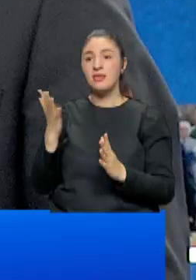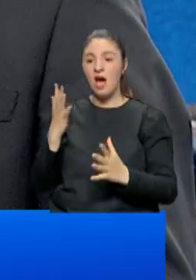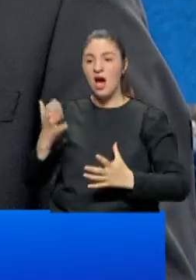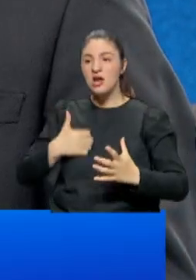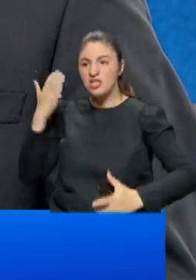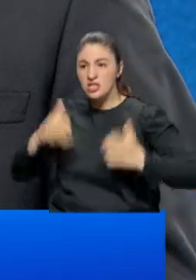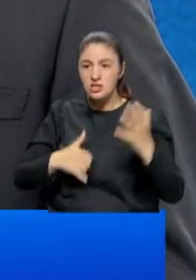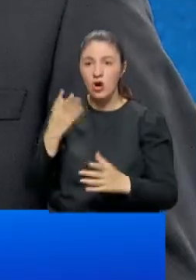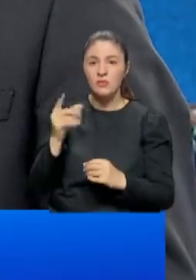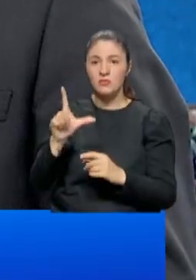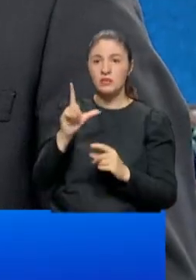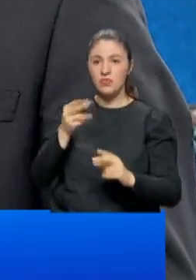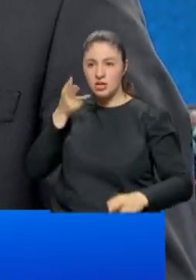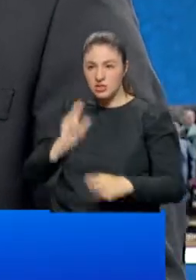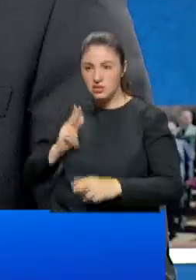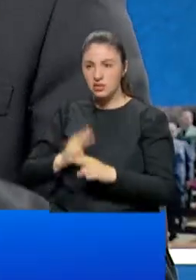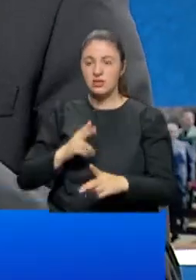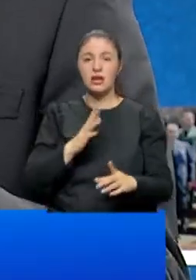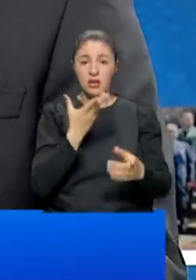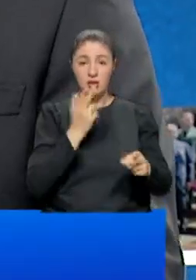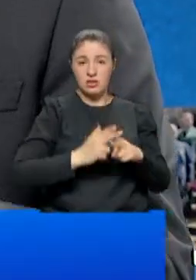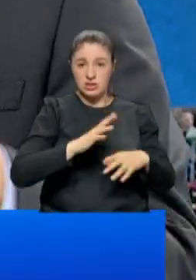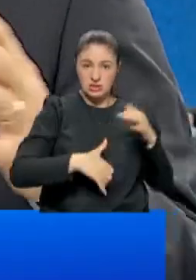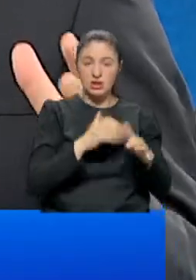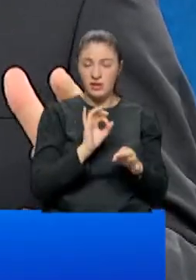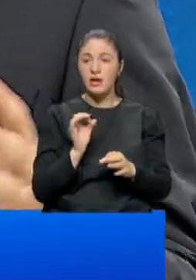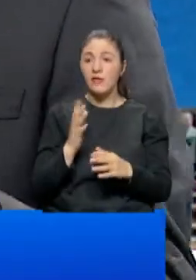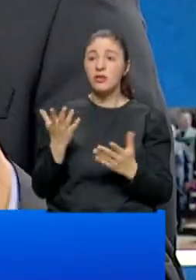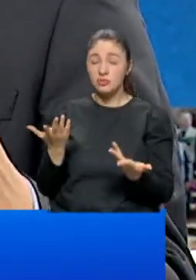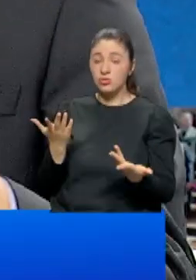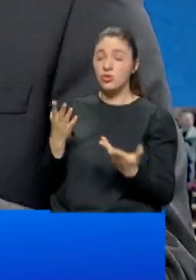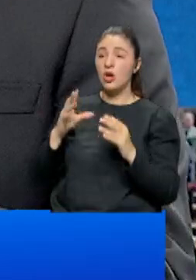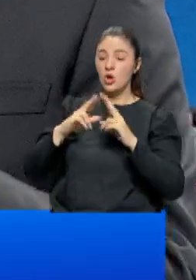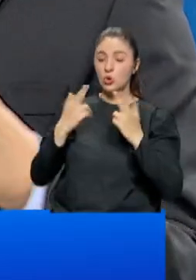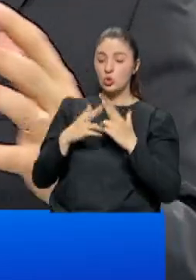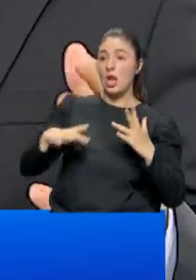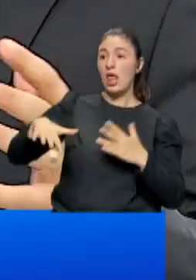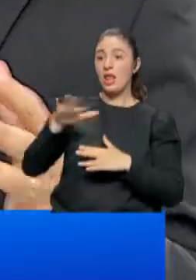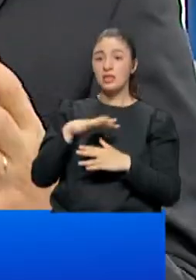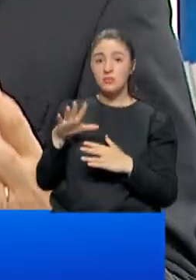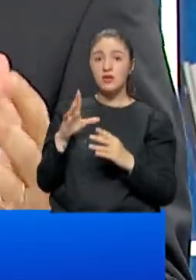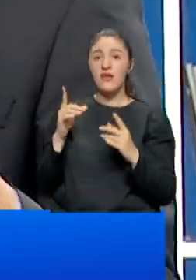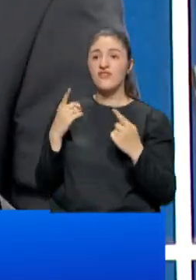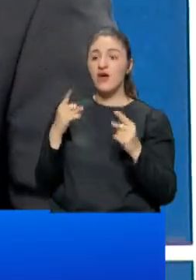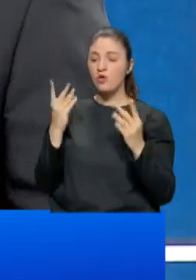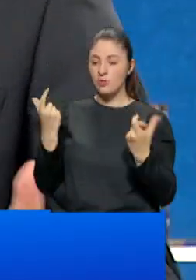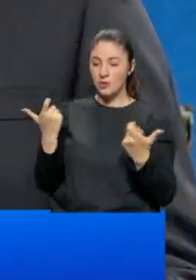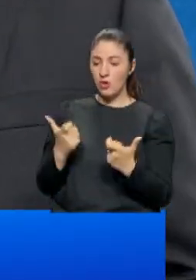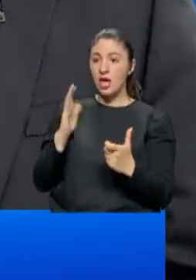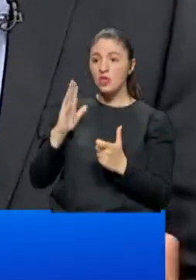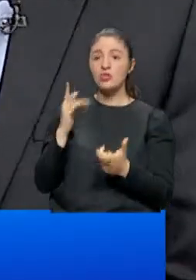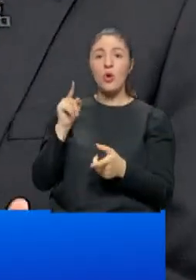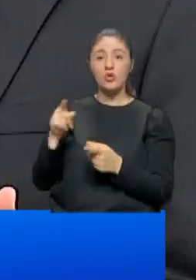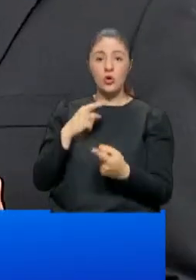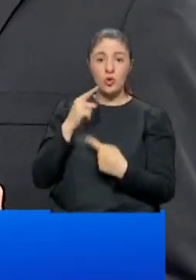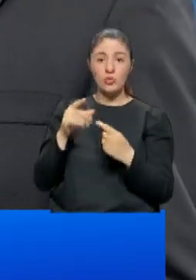daha agresif Bu bir daha saldırgan daha icralık artık globalleşmenin farklılaştığı bir noktaya